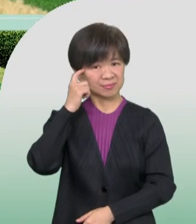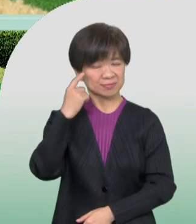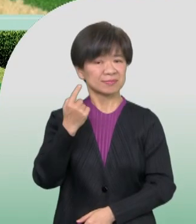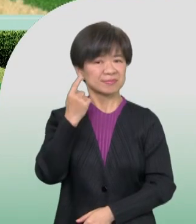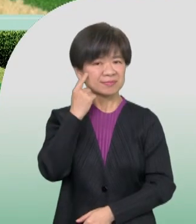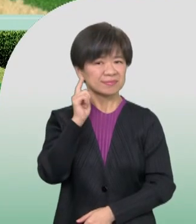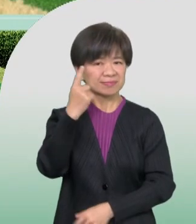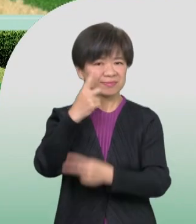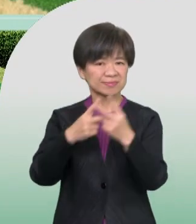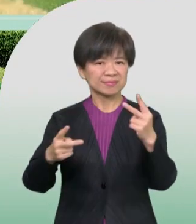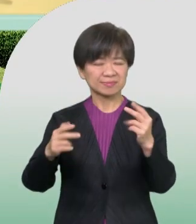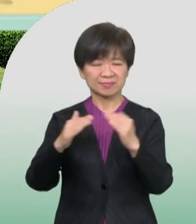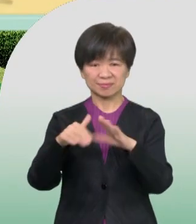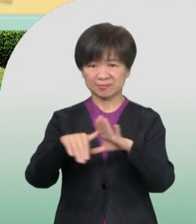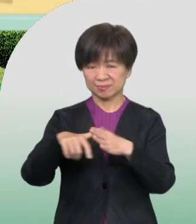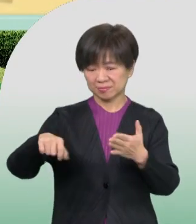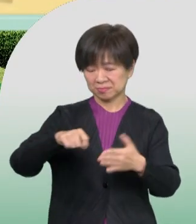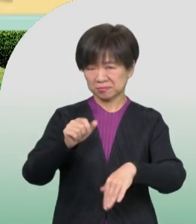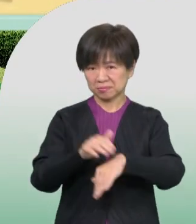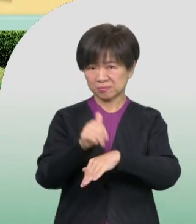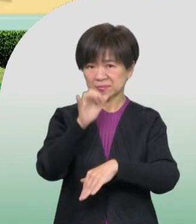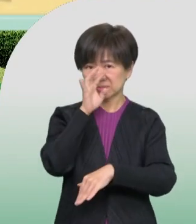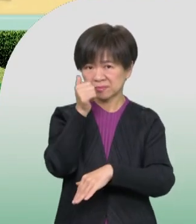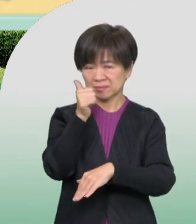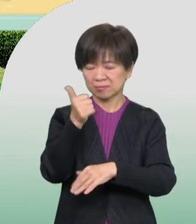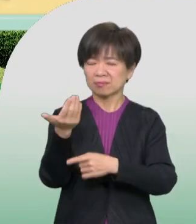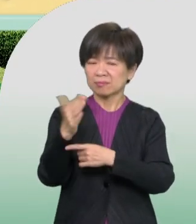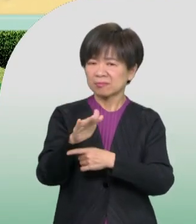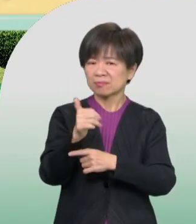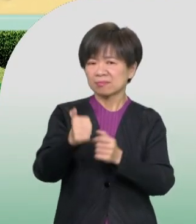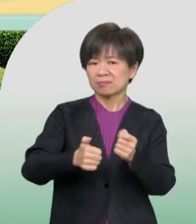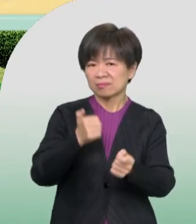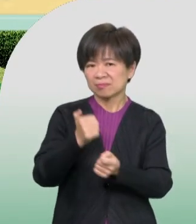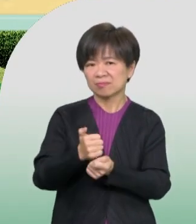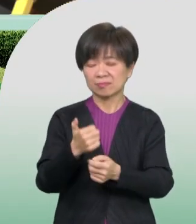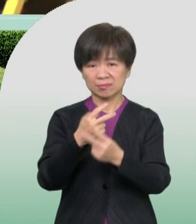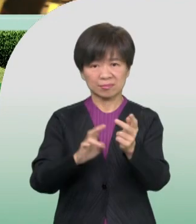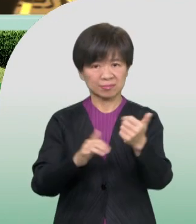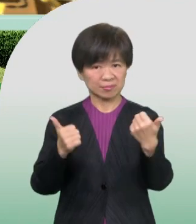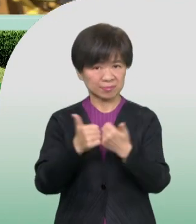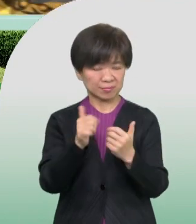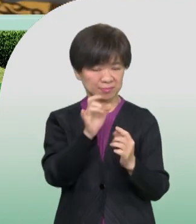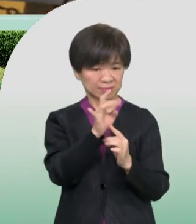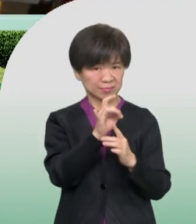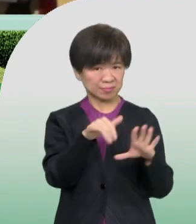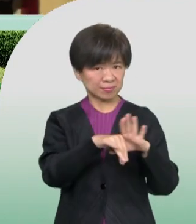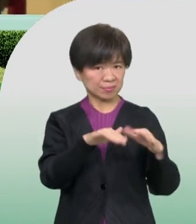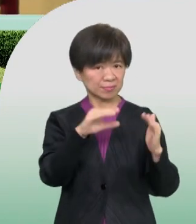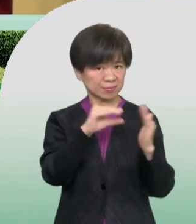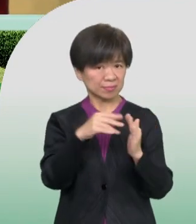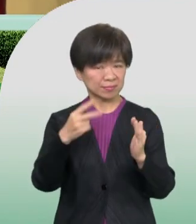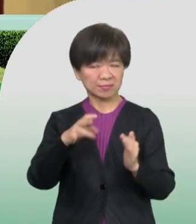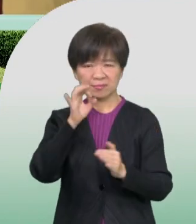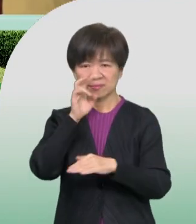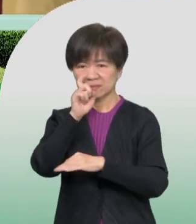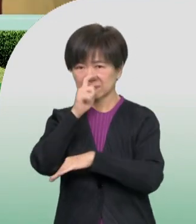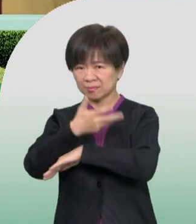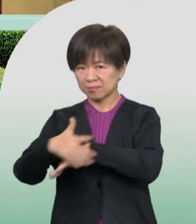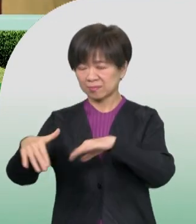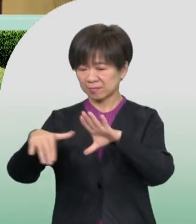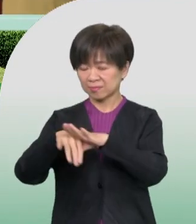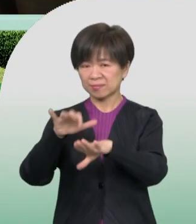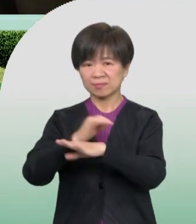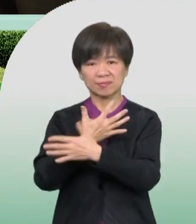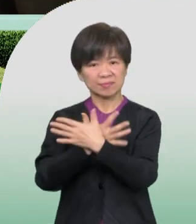为了纪念客家戏的文化家吴楚流过身50周年，客家戏团新竹县文化局含有吴楚流文